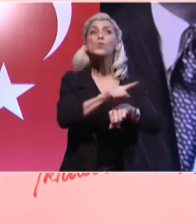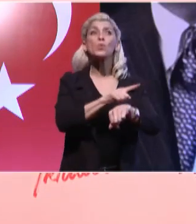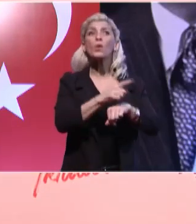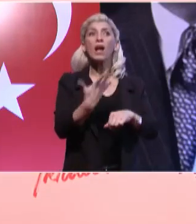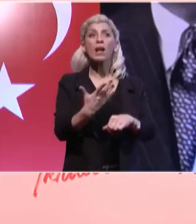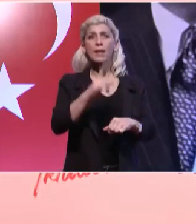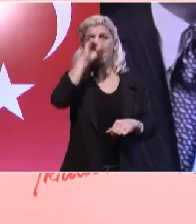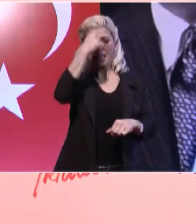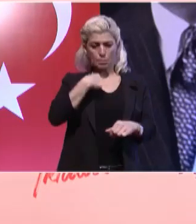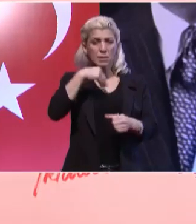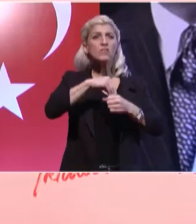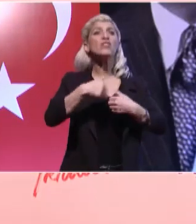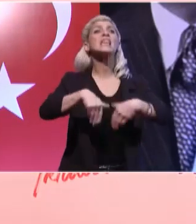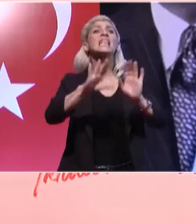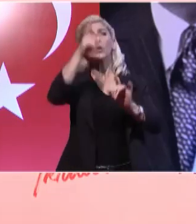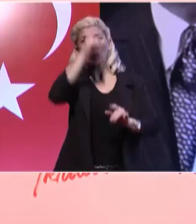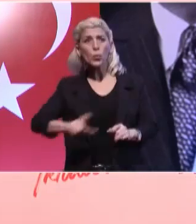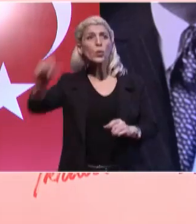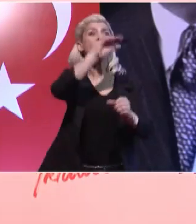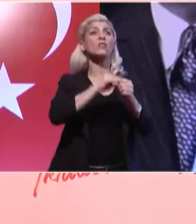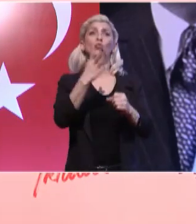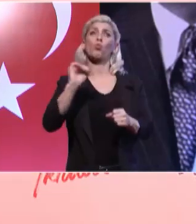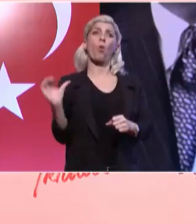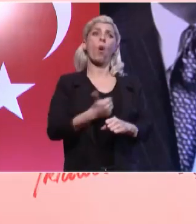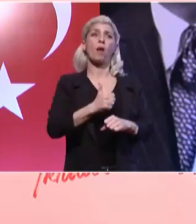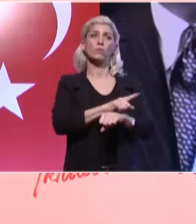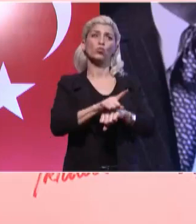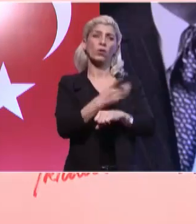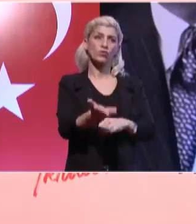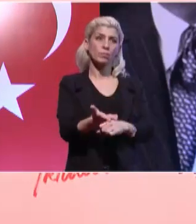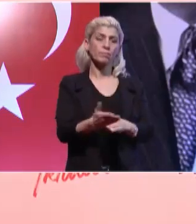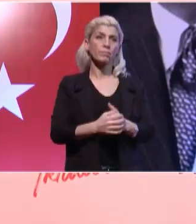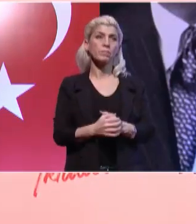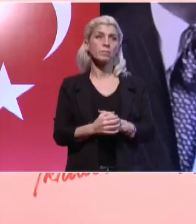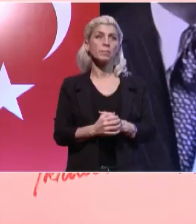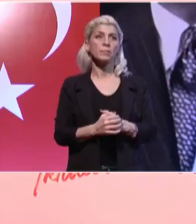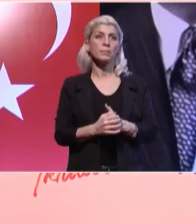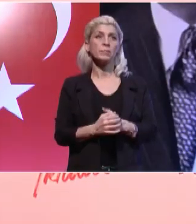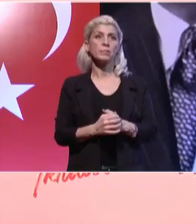sadece bizim açımızdan değil, Türkiye açısından çok önemli bir süreçtir.